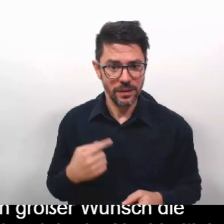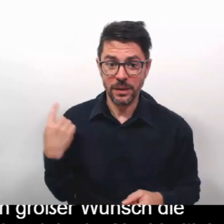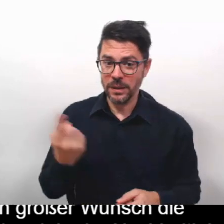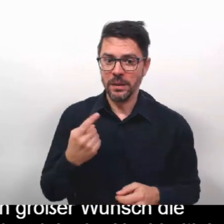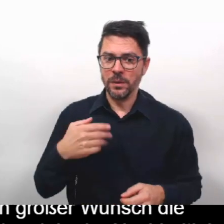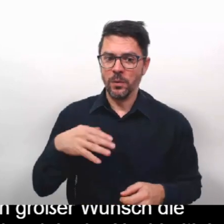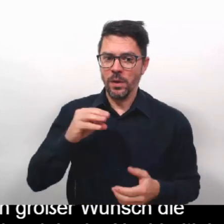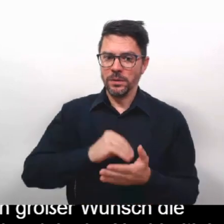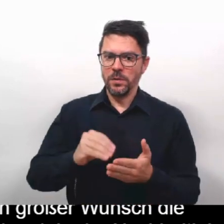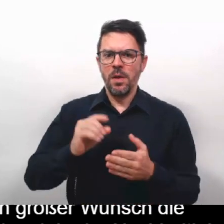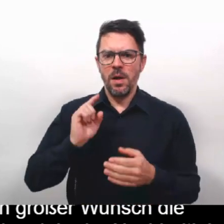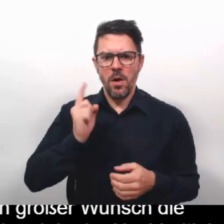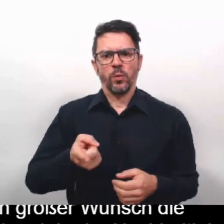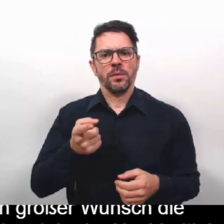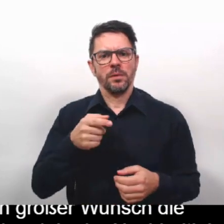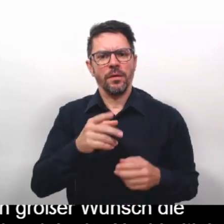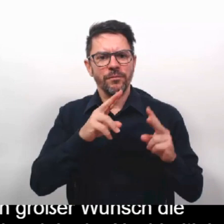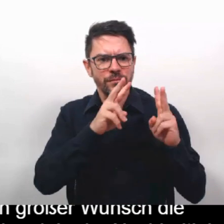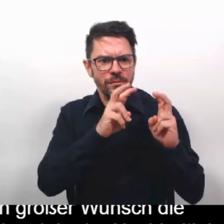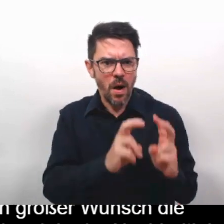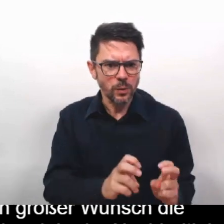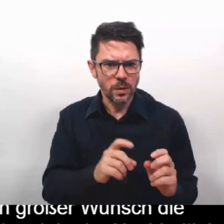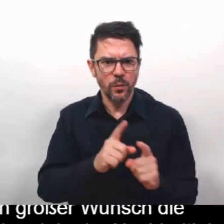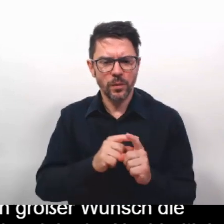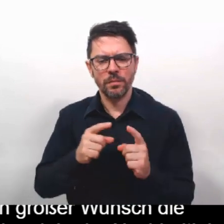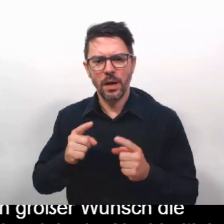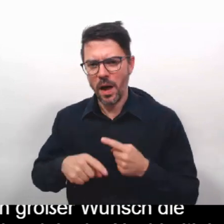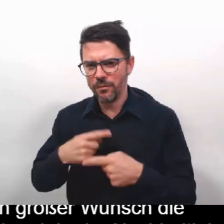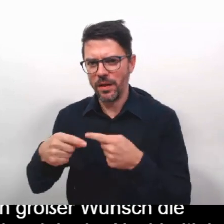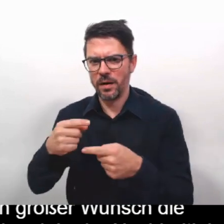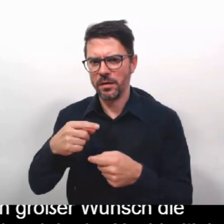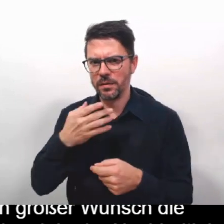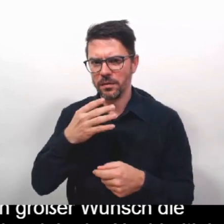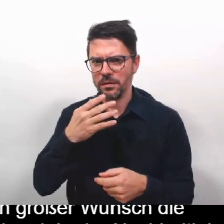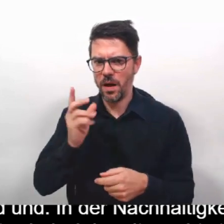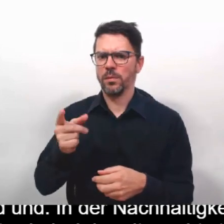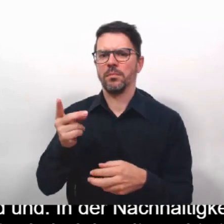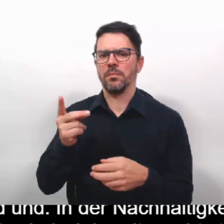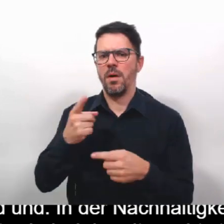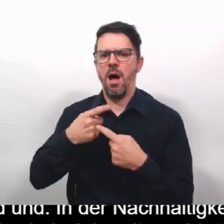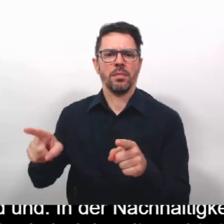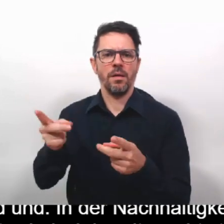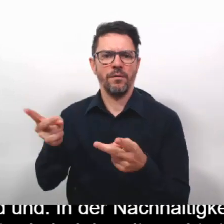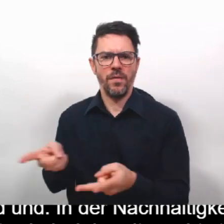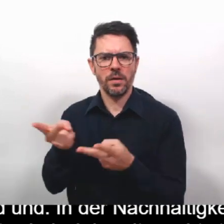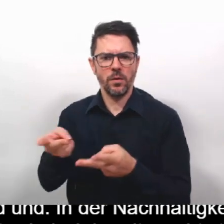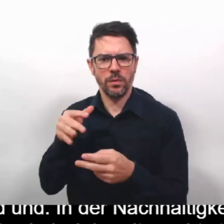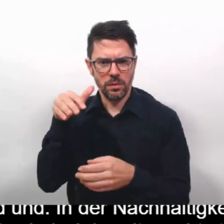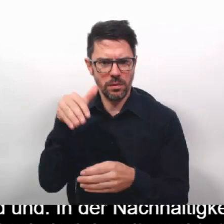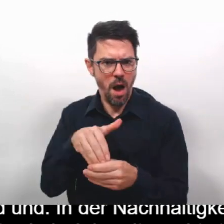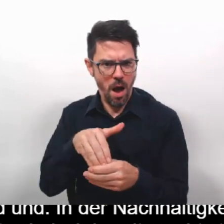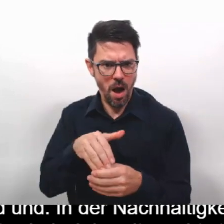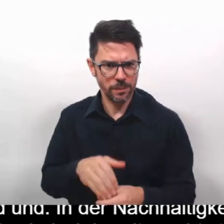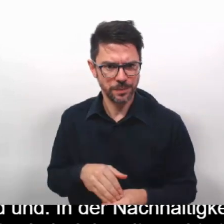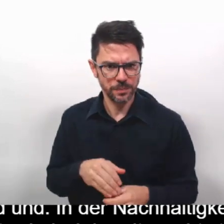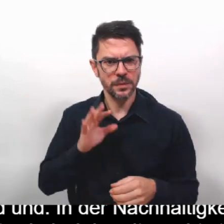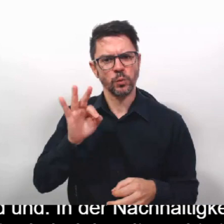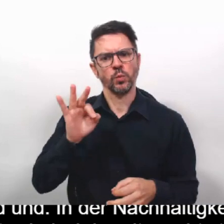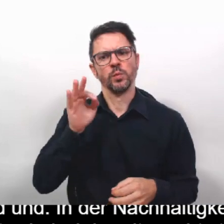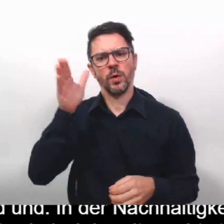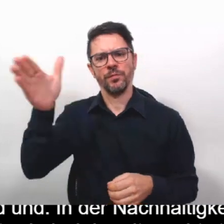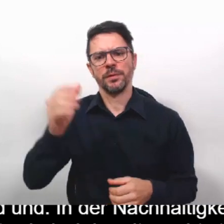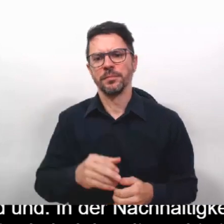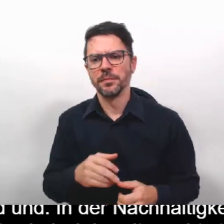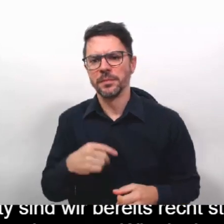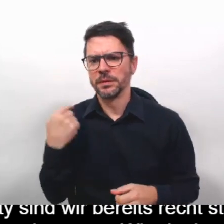auch aus der Vergangenheit zu optimieren. Es ist ein wichtiges Signal. Wir danken allen, die bisher daran weiter und mitgearbeitet